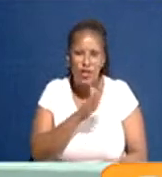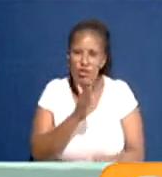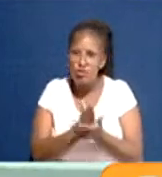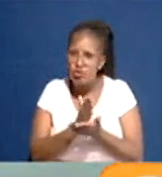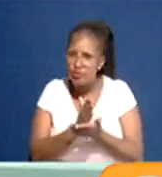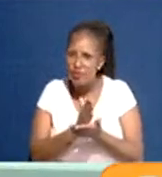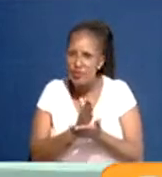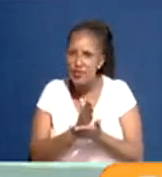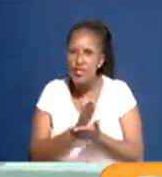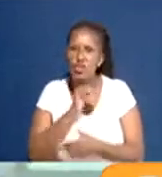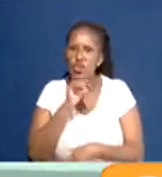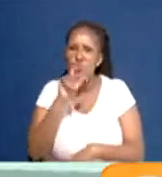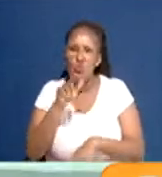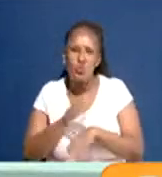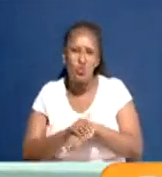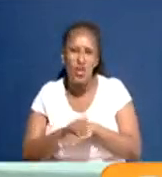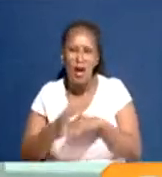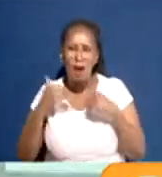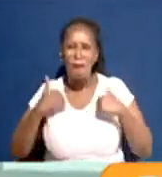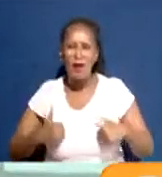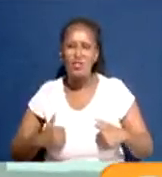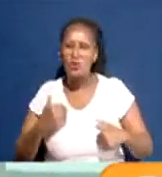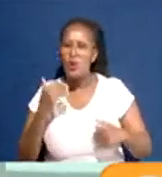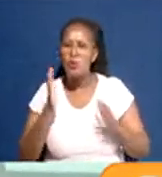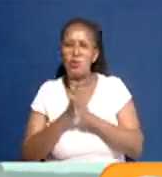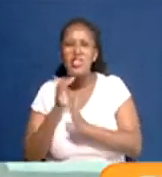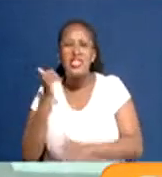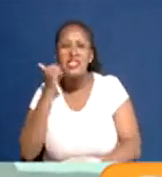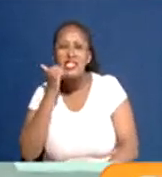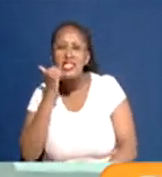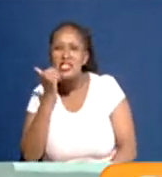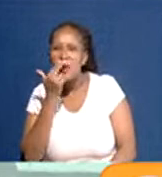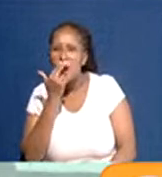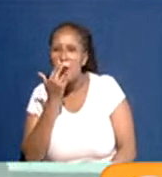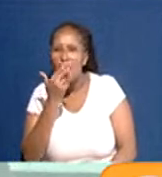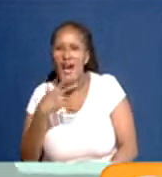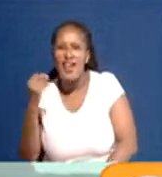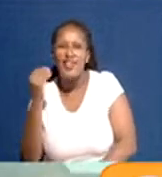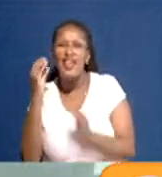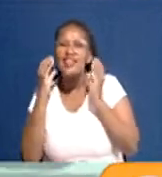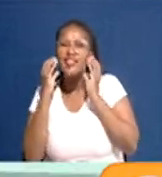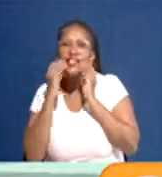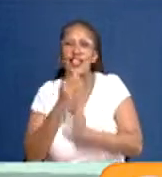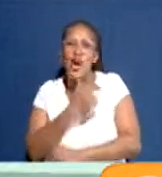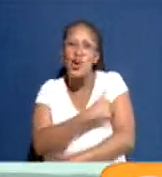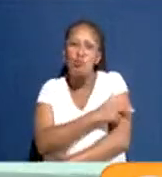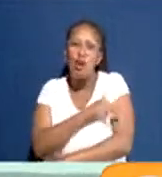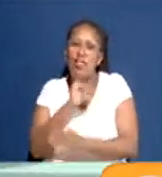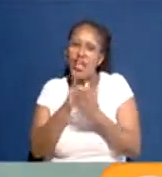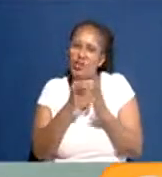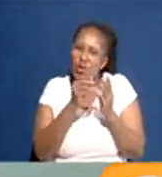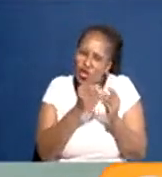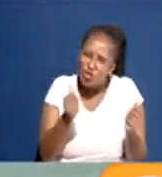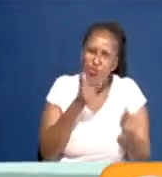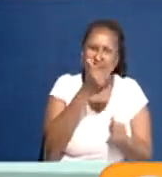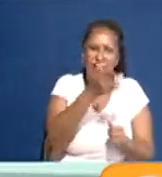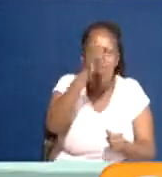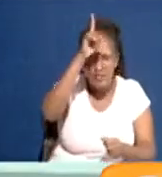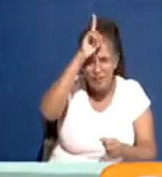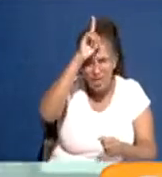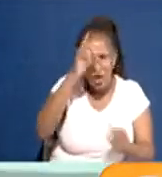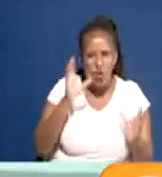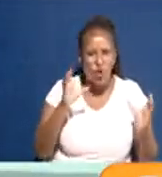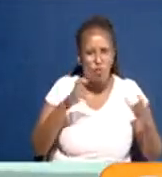kweli? Iko haja ya mtu ya homa aende Kenyatta National Hospital kuleta congestion? Sisi tunamalizana naye mashambani huko nyumbani, community